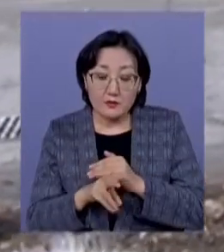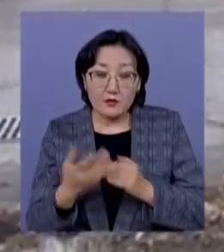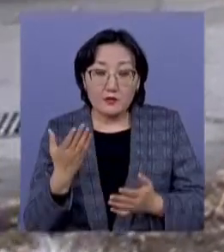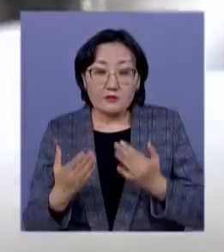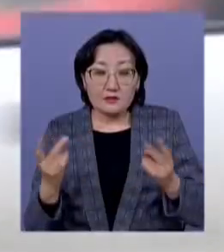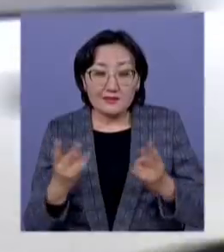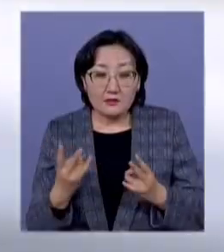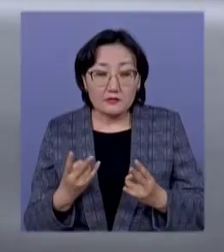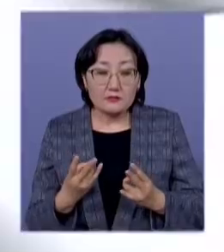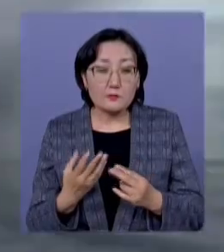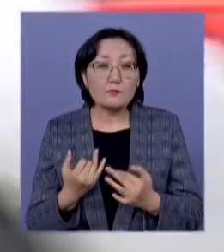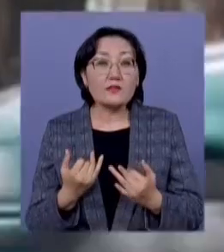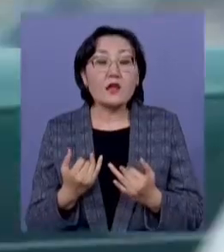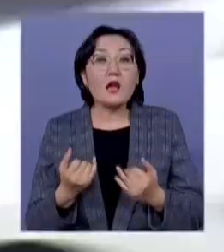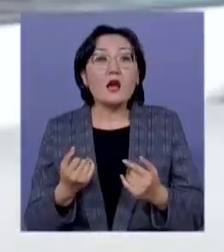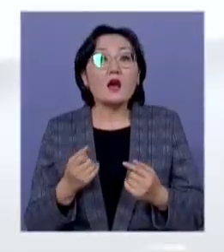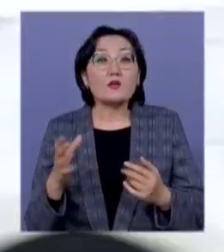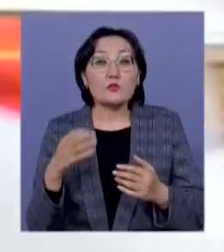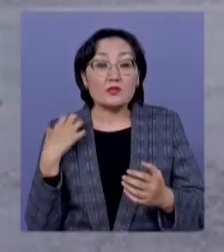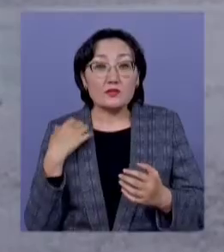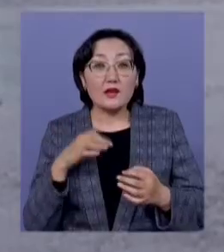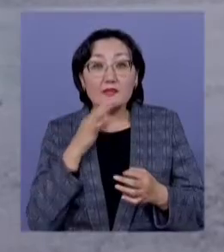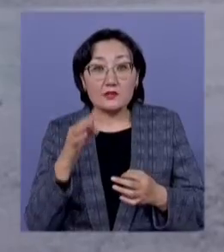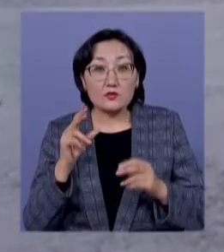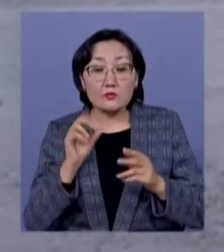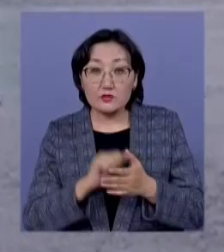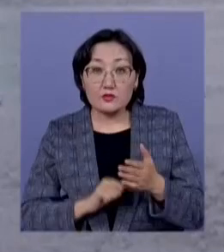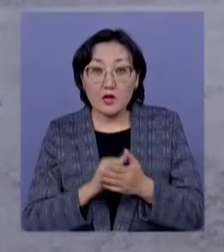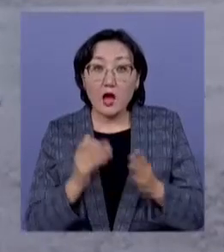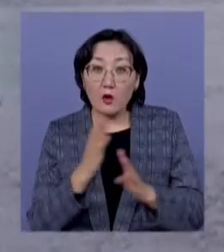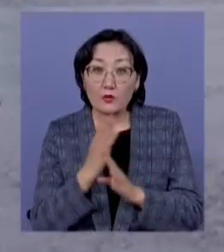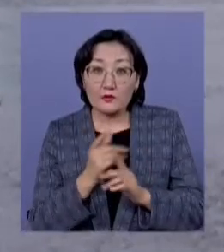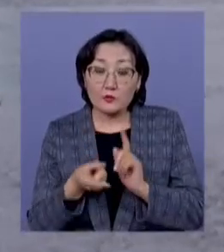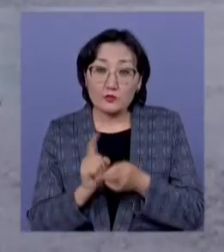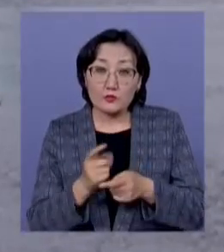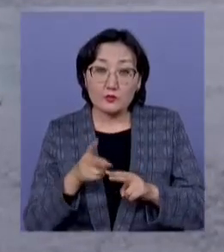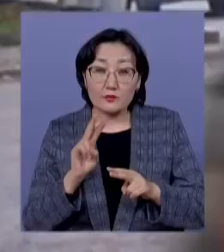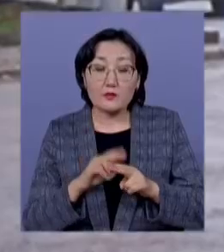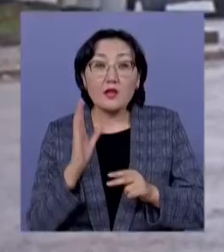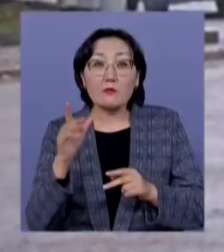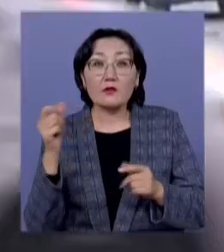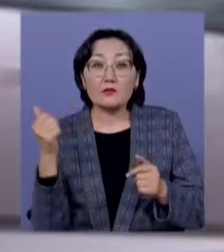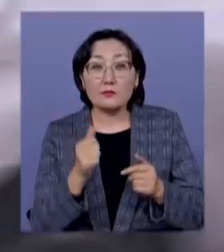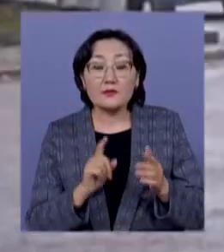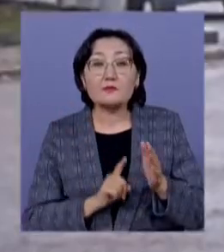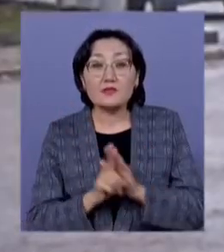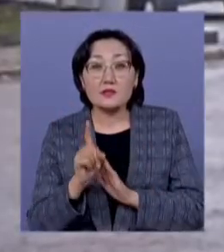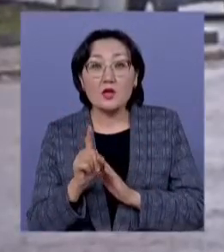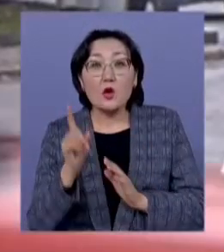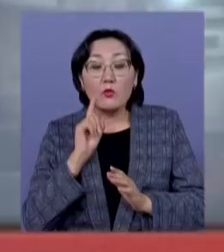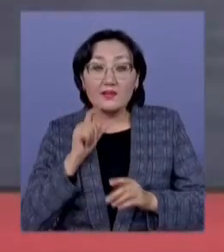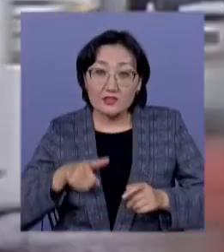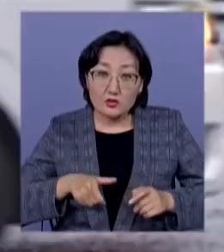всего, надо. Ал атқамінерлердің айтатын сылтауы ауа райының қолайсыздығы. Осы орайда алдағы аптадан бастап уақытша жолақтар